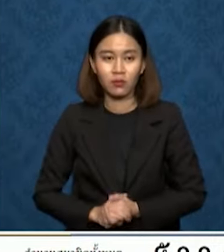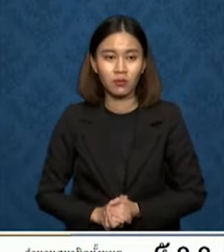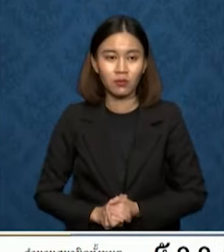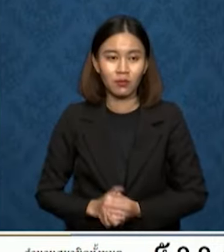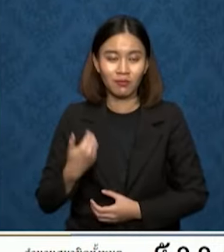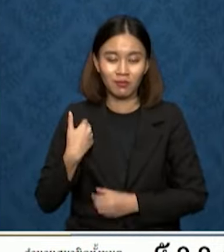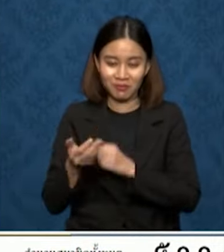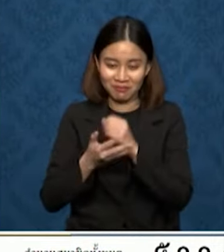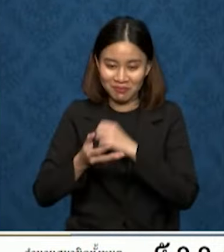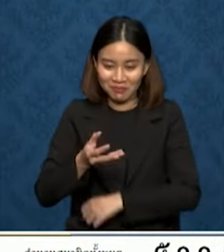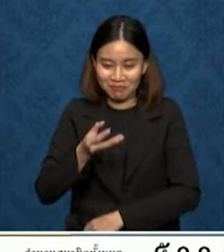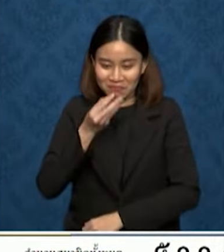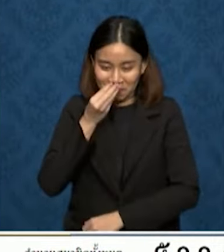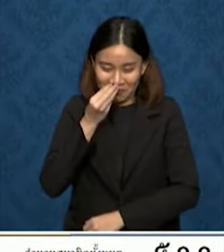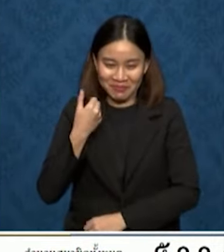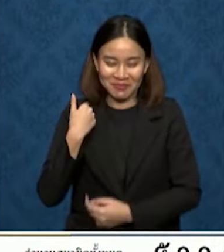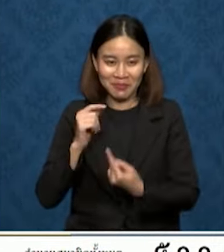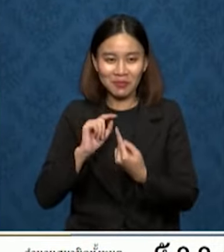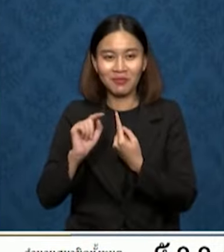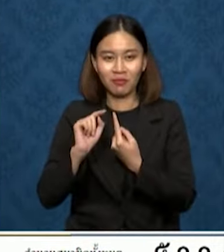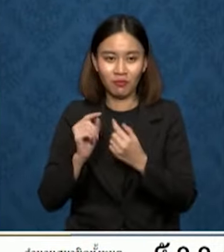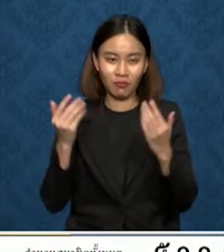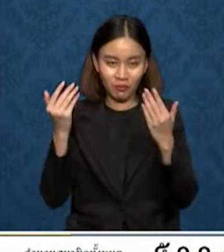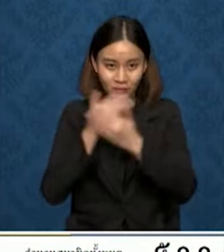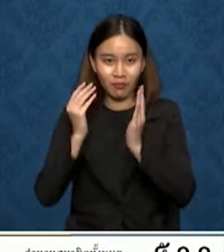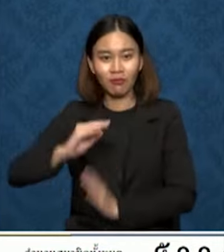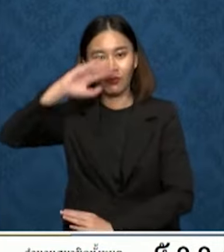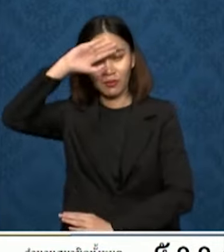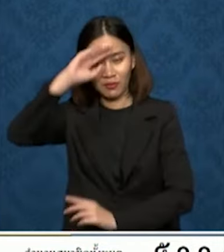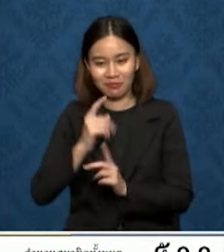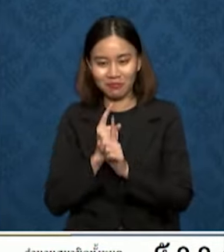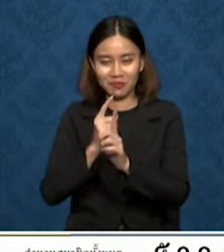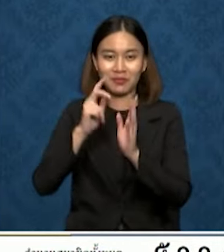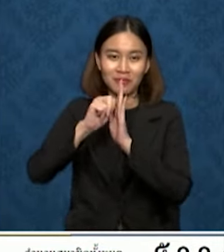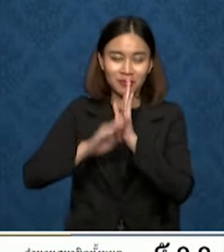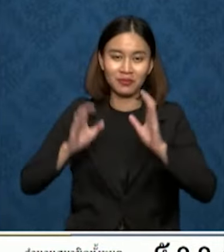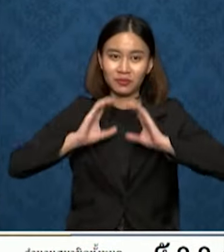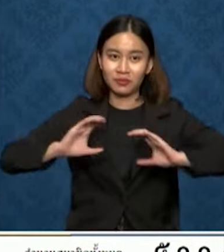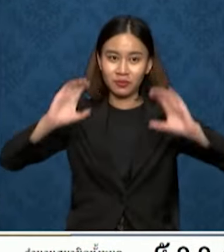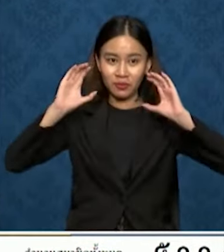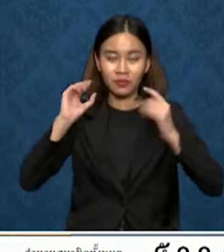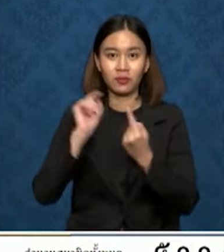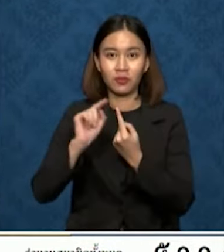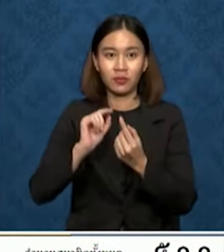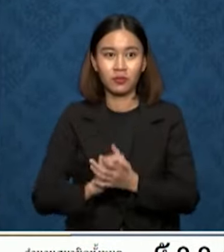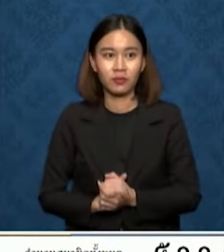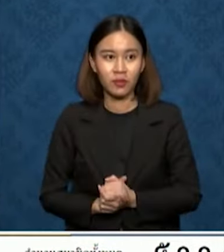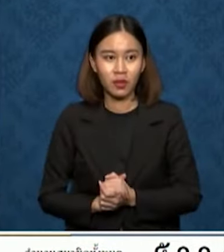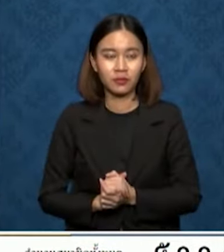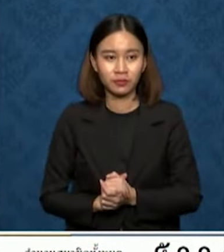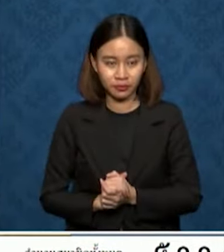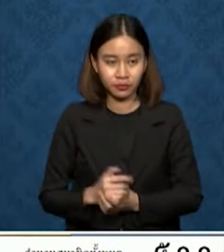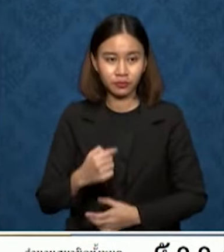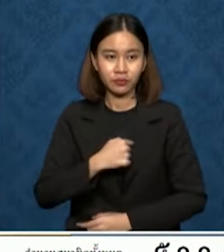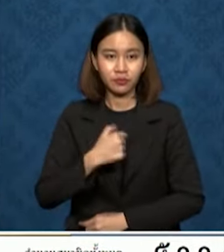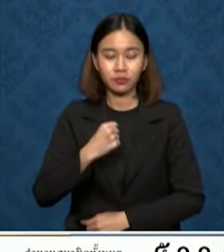มีไว้เพอเศพและเขาแลงผู้เปี่ยผู้เศพ เป็ผู้ปวยตาม นยบายของรฐบาล เขาสู่กมบัตินั่นคือความเชอ